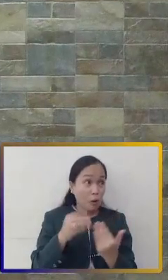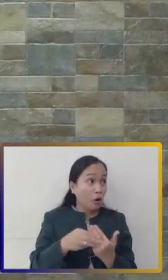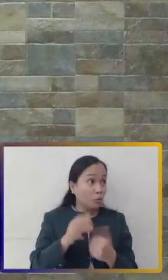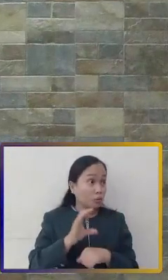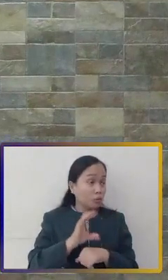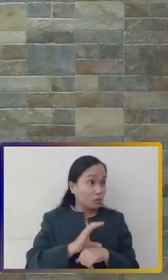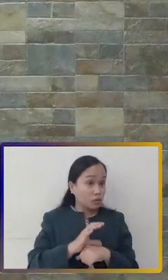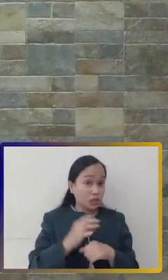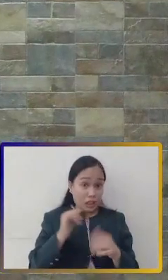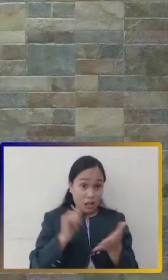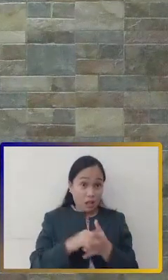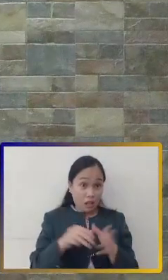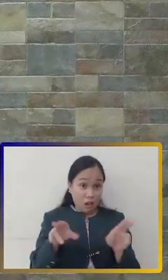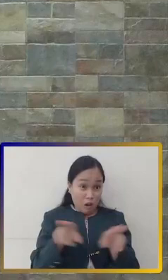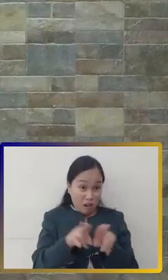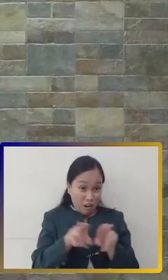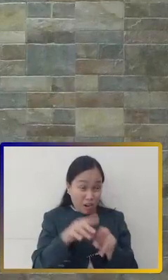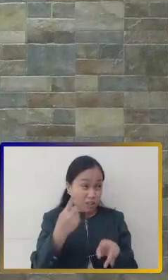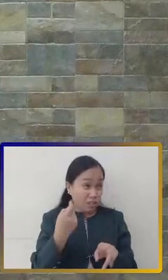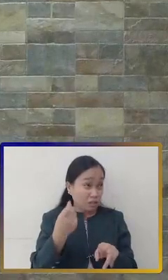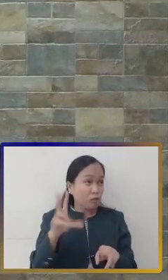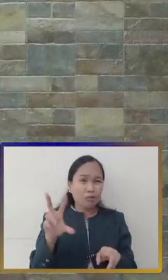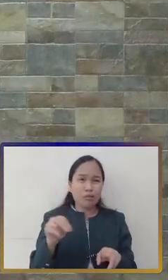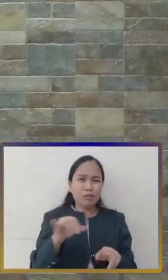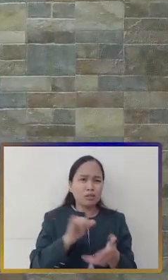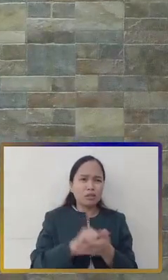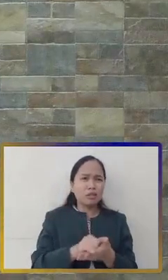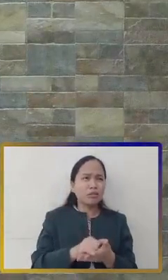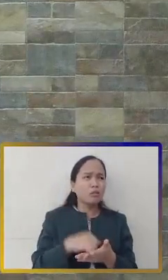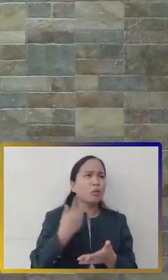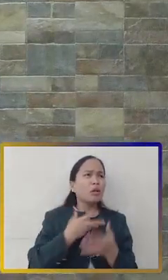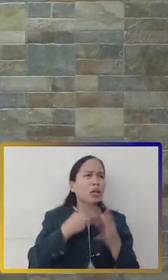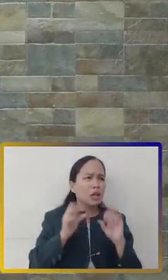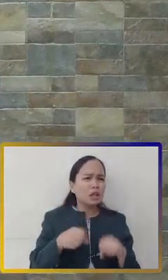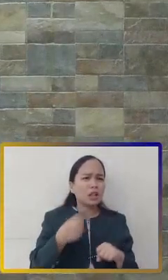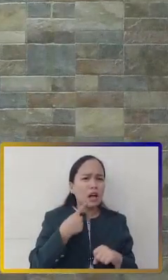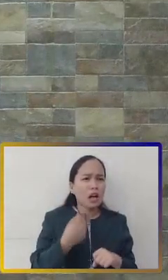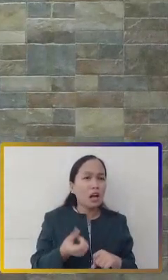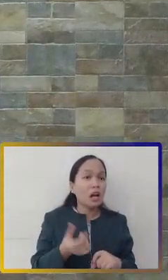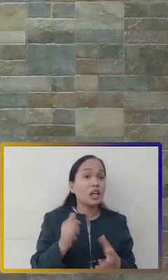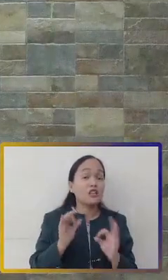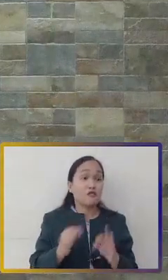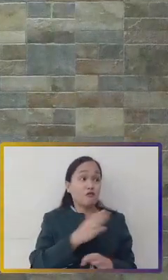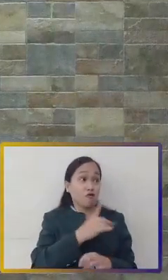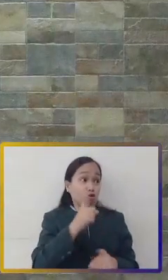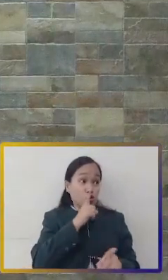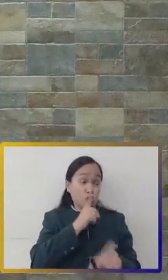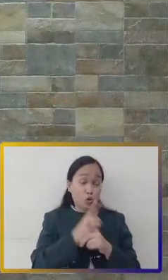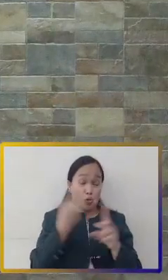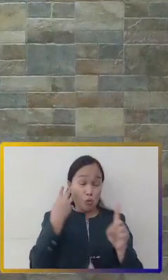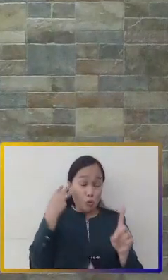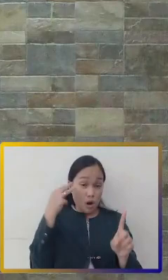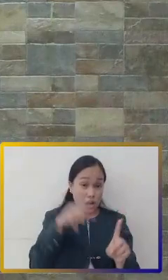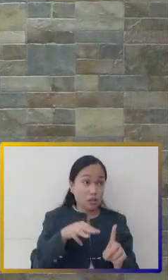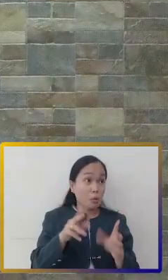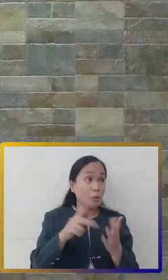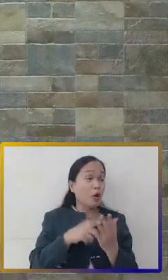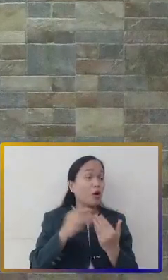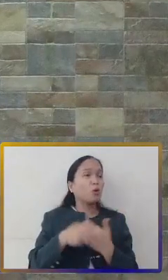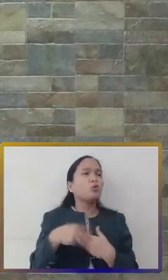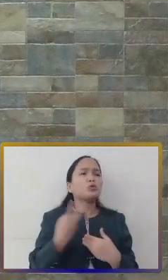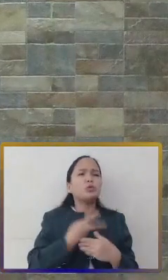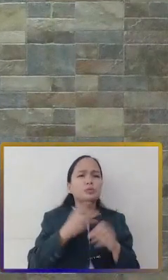No, it's not ordinary. Kayo po mismo ang makakapagsabi kung talagang nanonood po kayo, kayo mismo ang